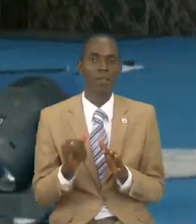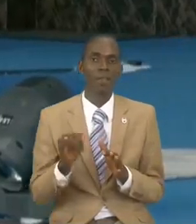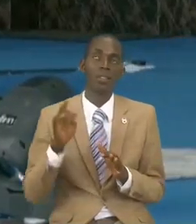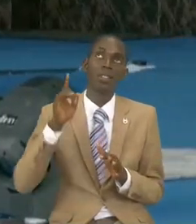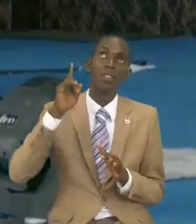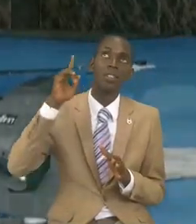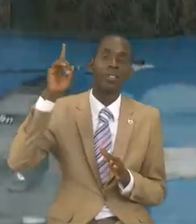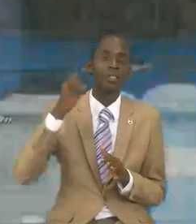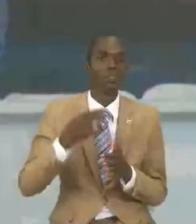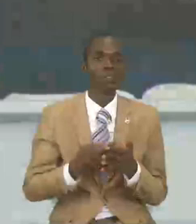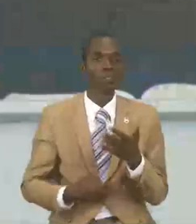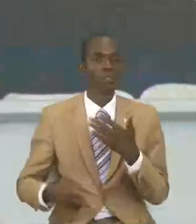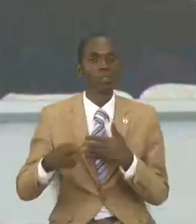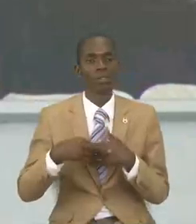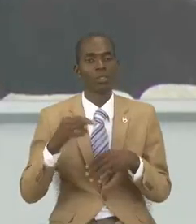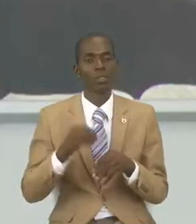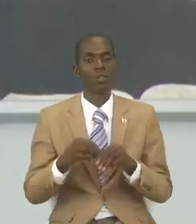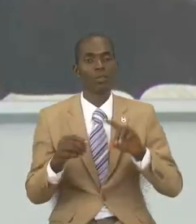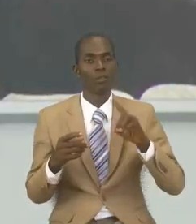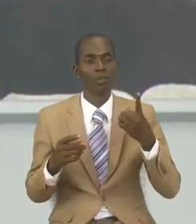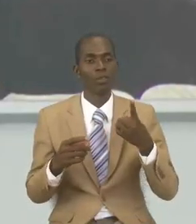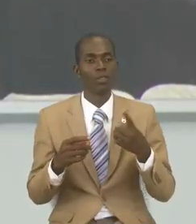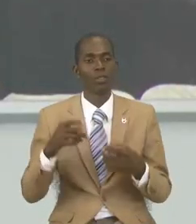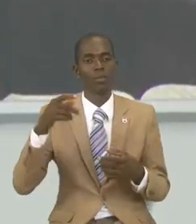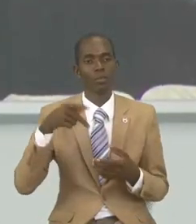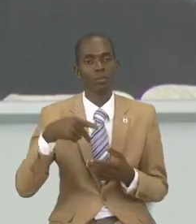Par sa résurrection.